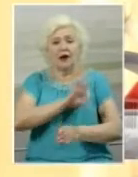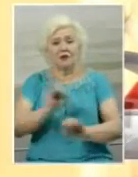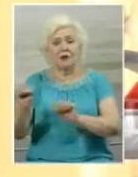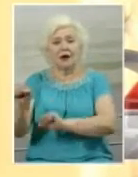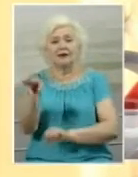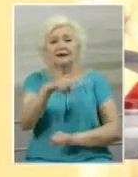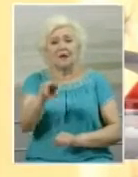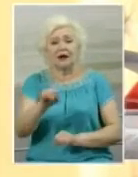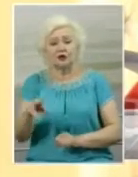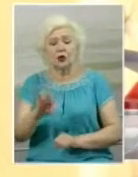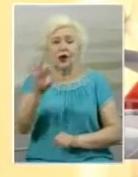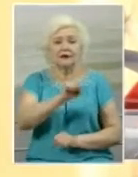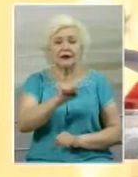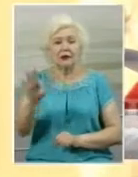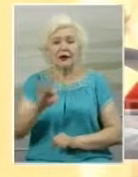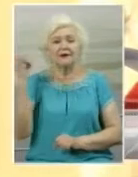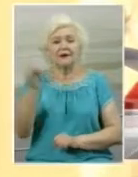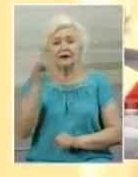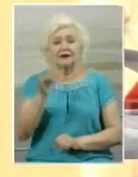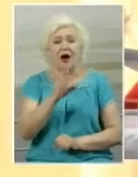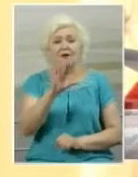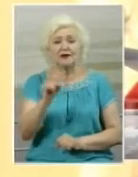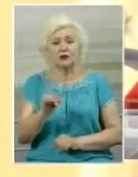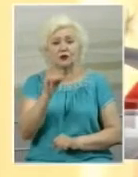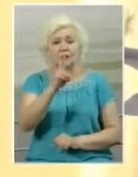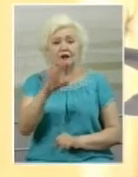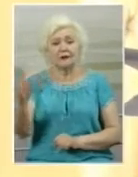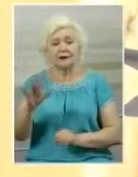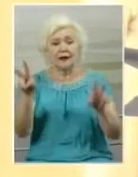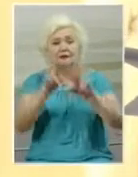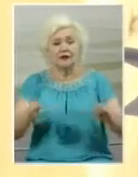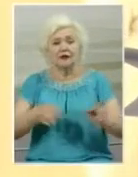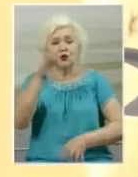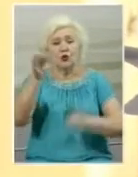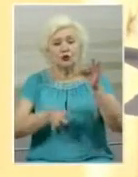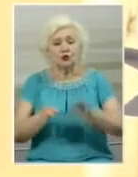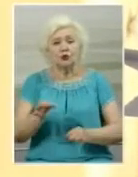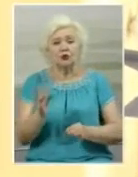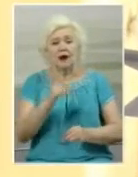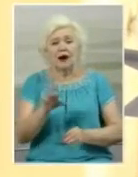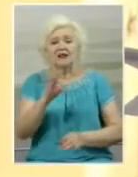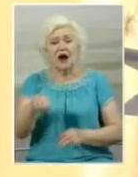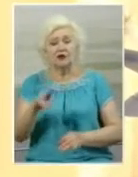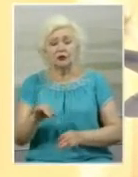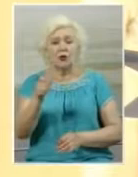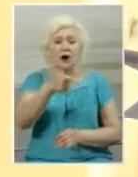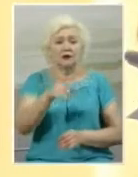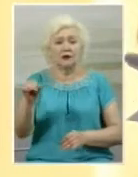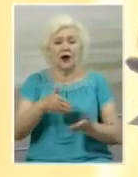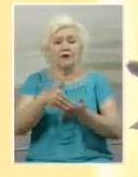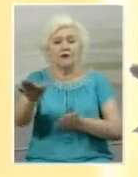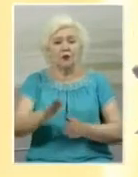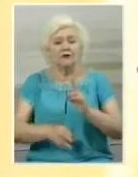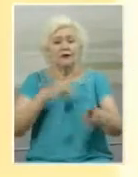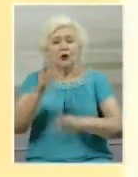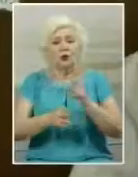Андрія Олеговича в інтересах Вишинського Кирила Валерійовича про відвід слідчого судді Херсонського міського суду Херсонської області Радченко Галини Анатоліївни відмовити. Ухвала